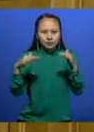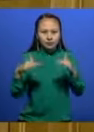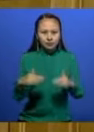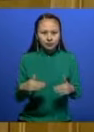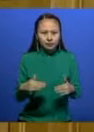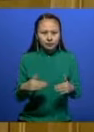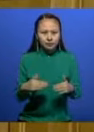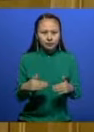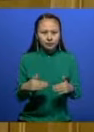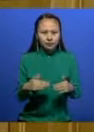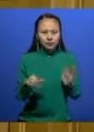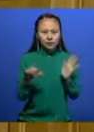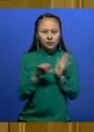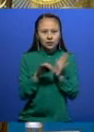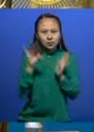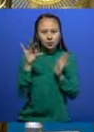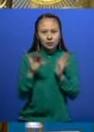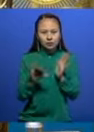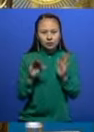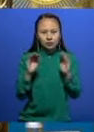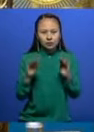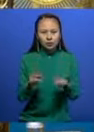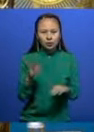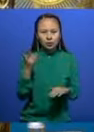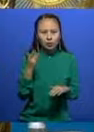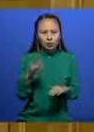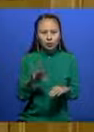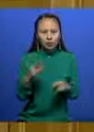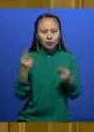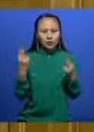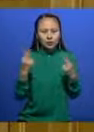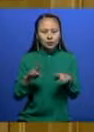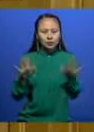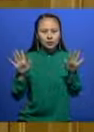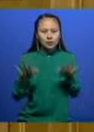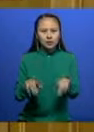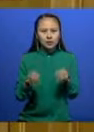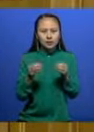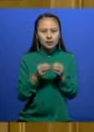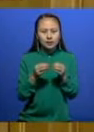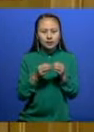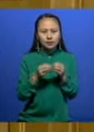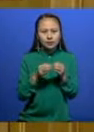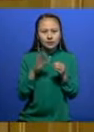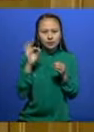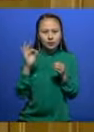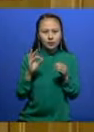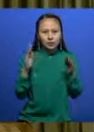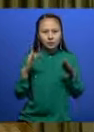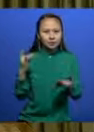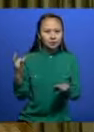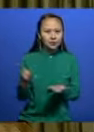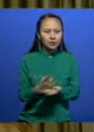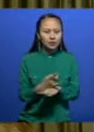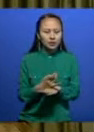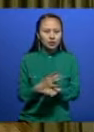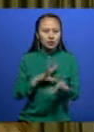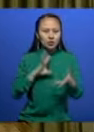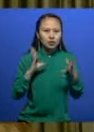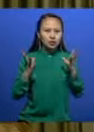шықтықпыз. 6%-ға төмендеді, ал кедендік одақ елдерінен импорт 10%-ға төмендеді. Бұл бірінші рет деп айтуға болады. Жалпы көлемі